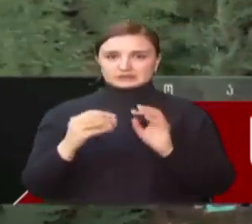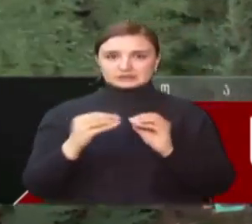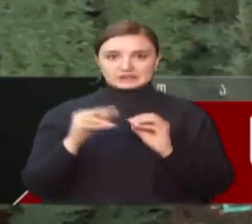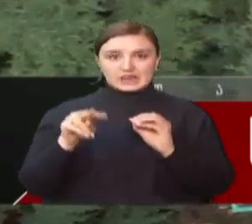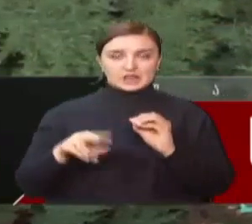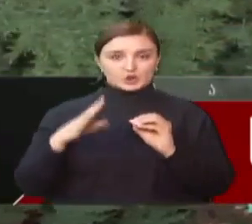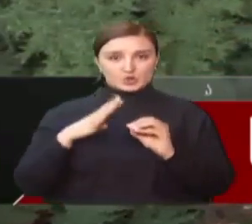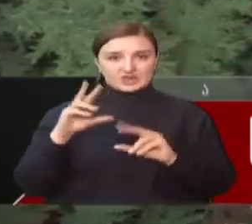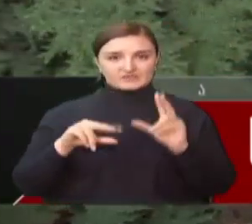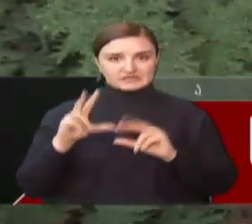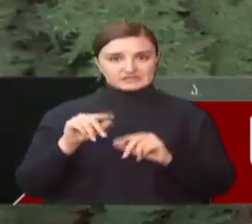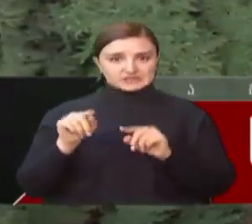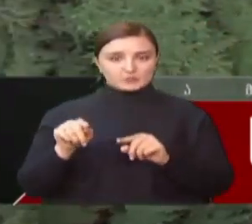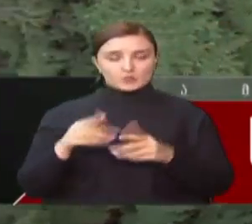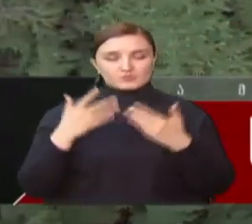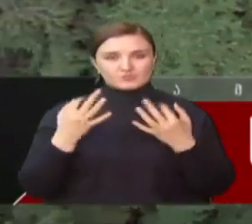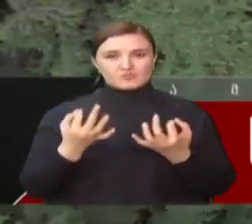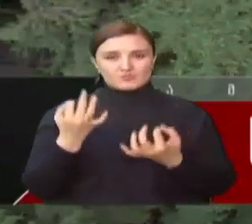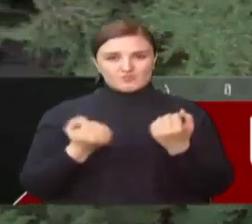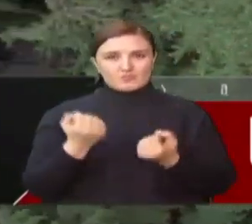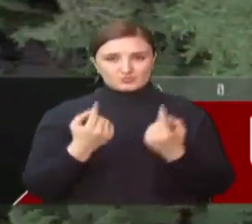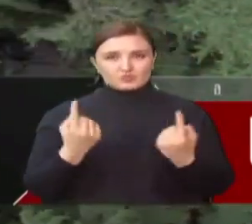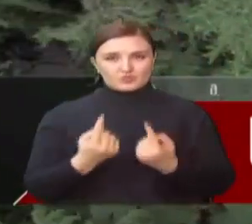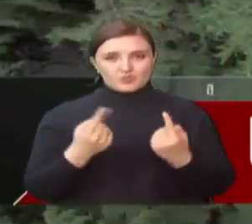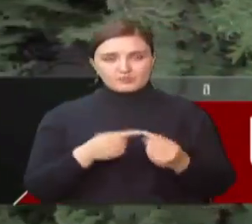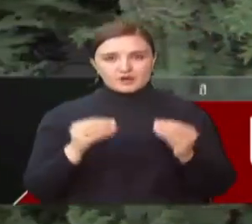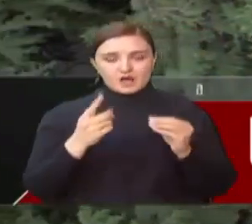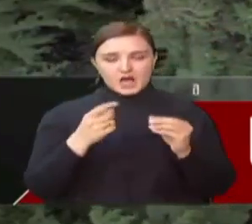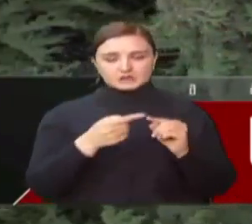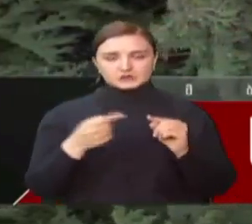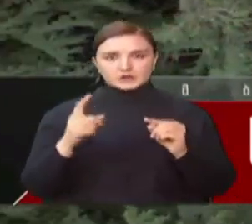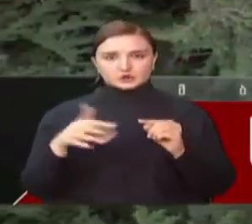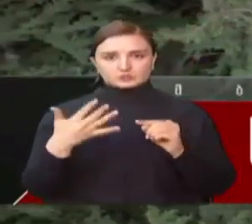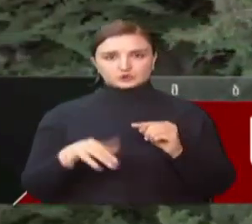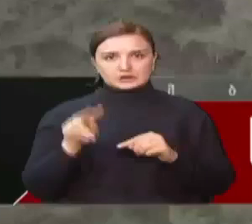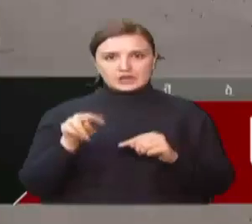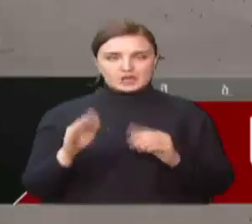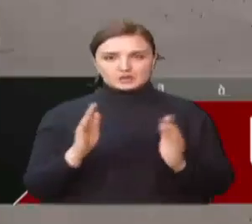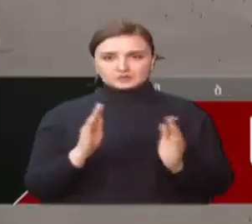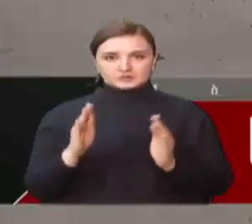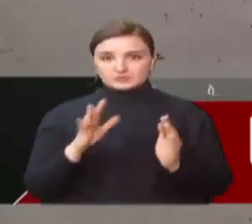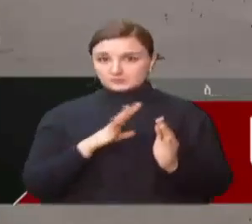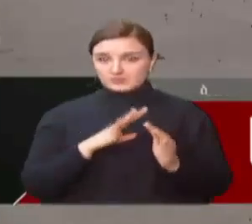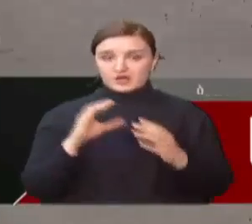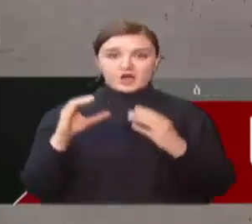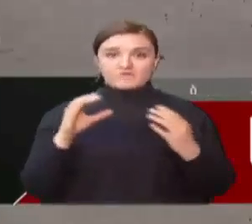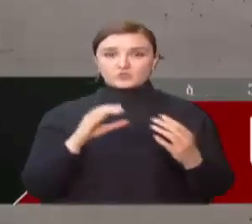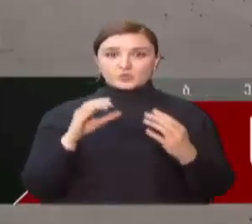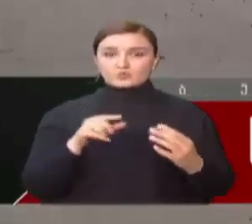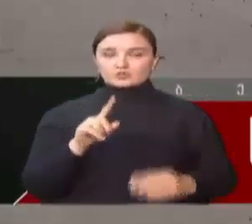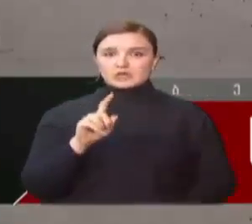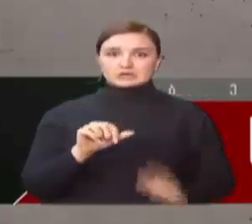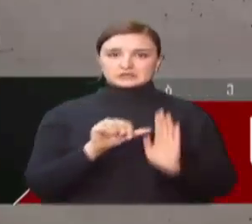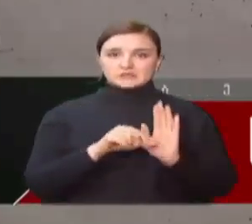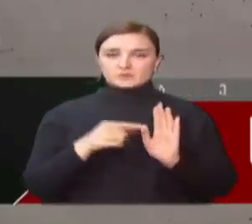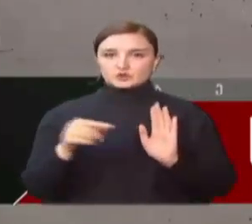ლარამდე იყო გათვალისწინებული. Მსუბუქი მანქანის შემთხვევაში 100-დან 150 ლარამდე მერყეობდა. Ავტობუსის შემთხვევაში